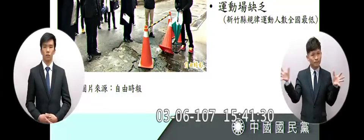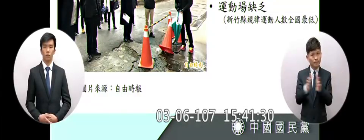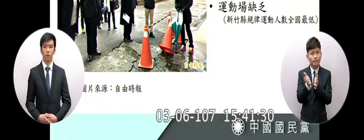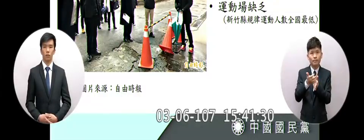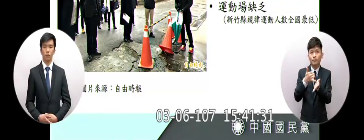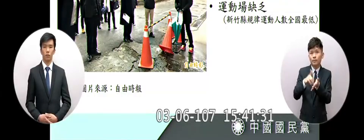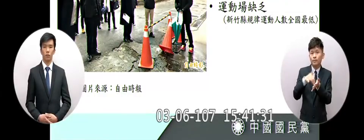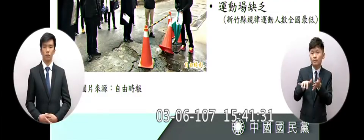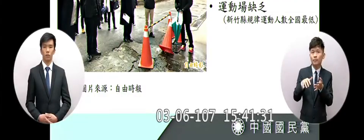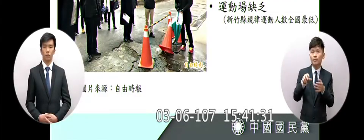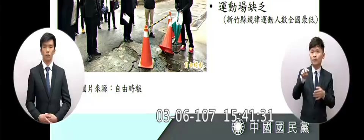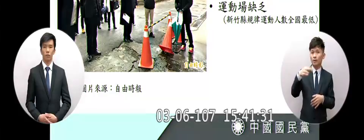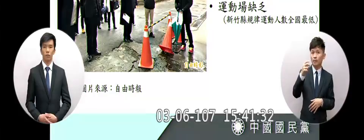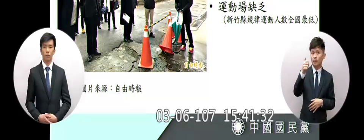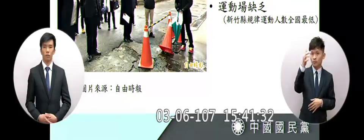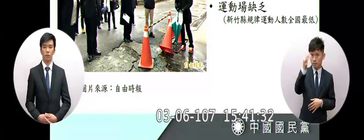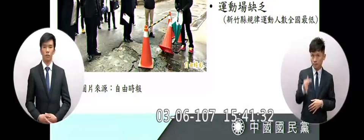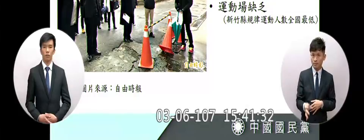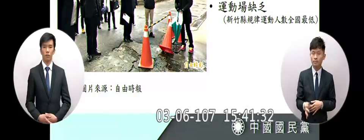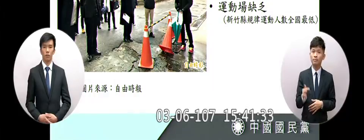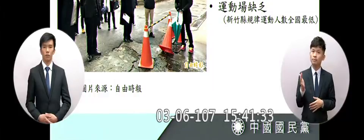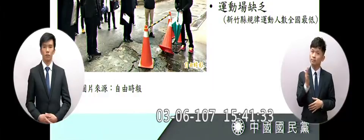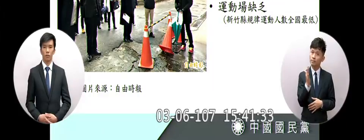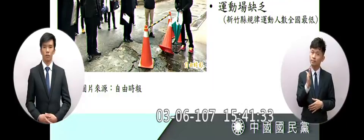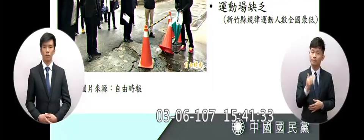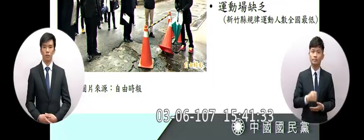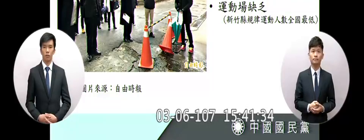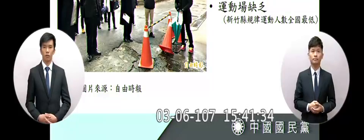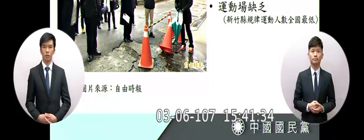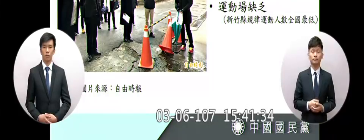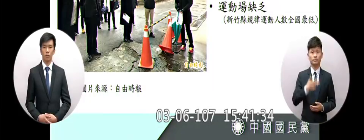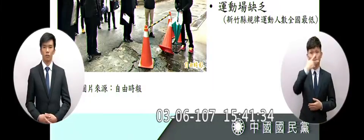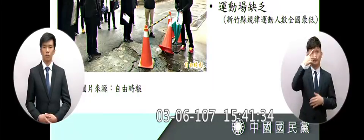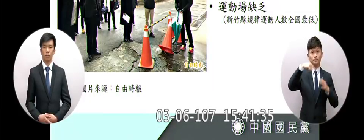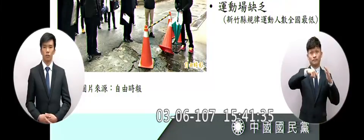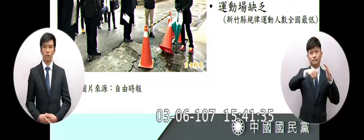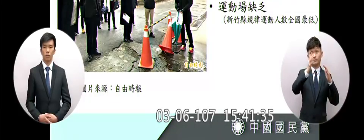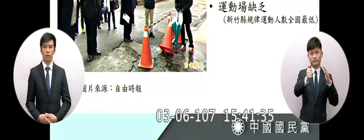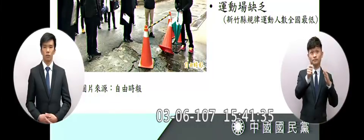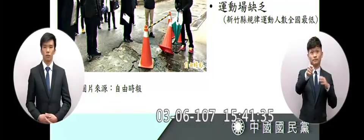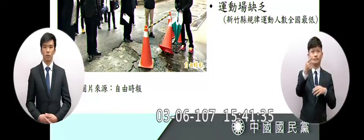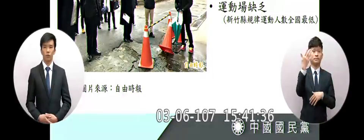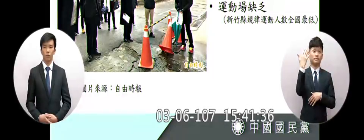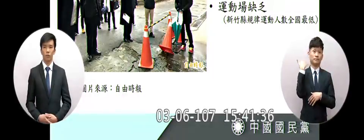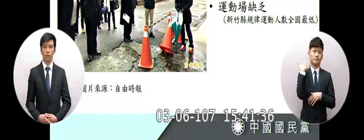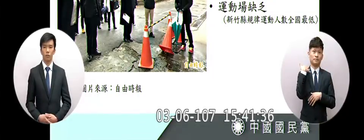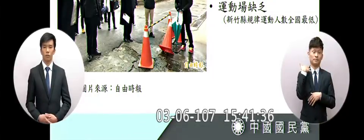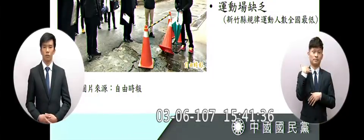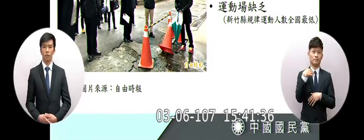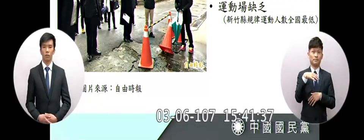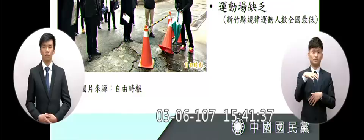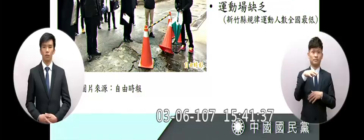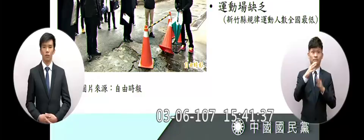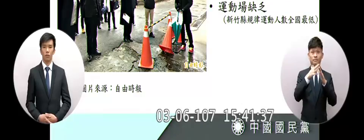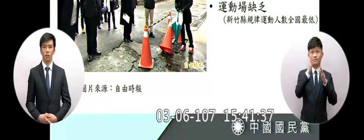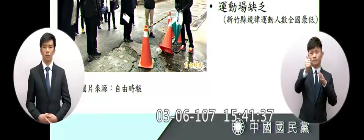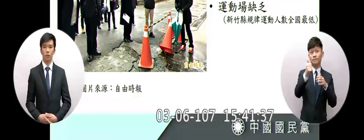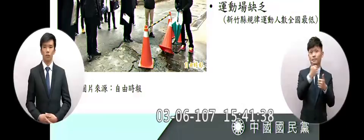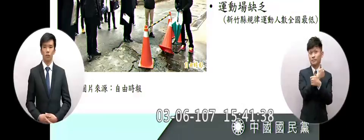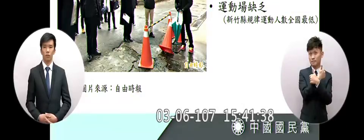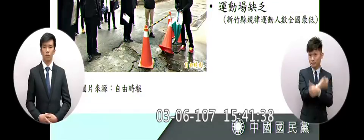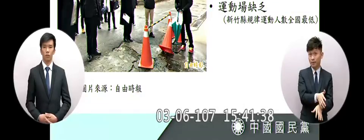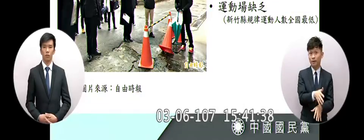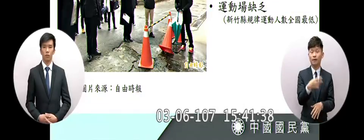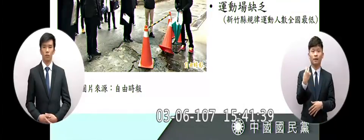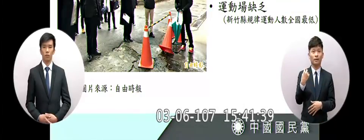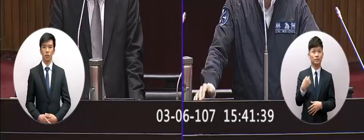大概250亿左右了哈。那赖院长以前也在地方担任过首长，